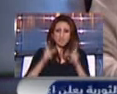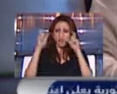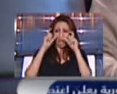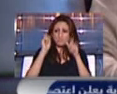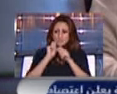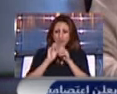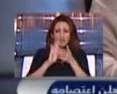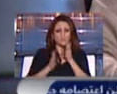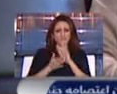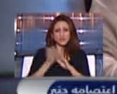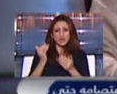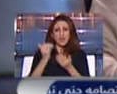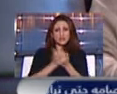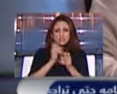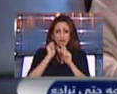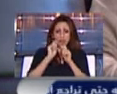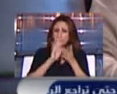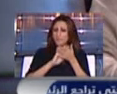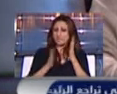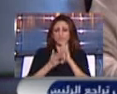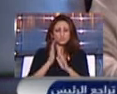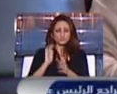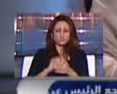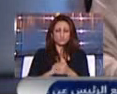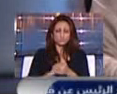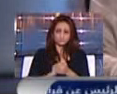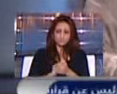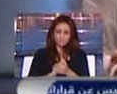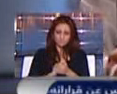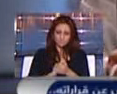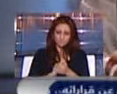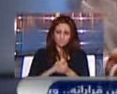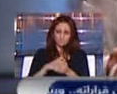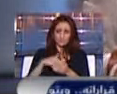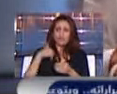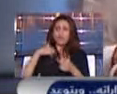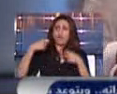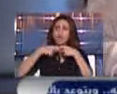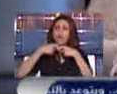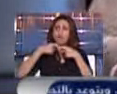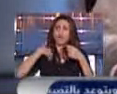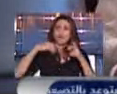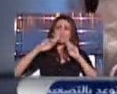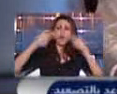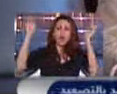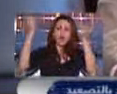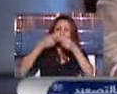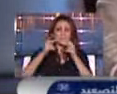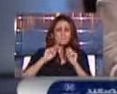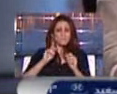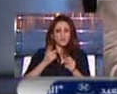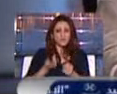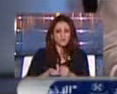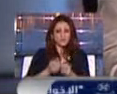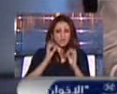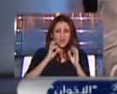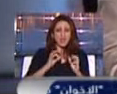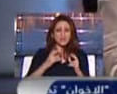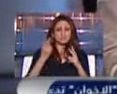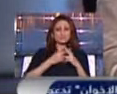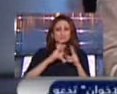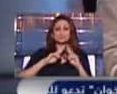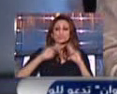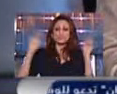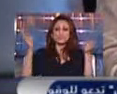هيتصلح ولا الاقتصاد هيتصلح ولا اتصالاتنا بالعالم هتنفع الا لو الشعب المصري كله اشتغل كله